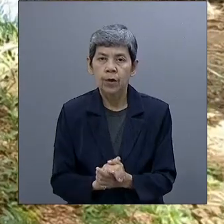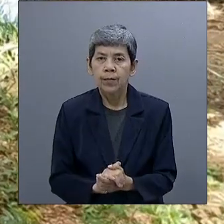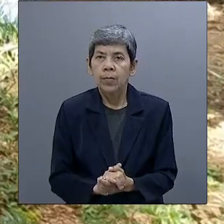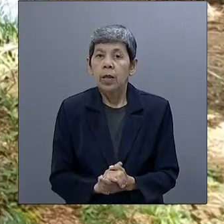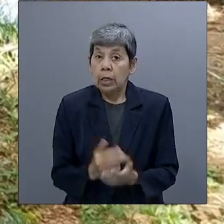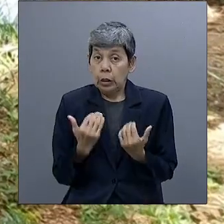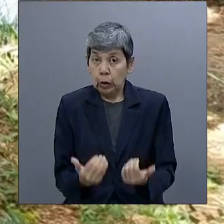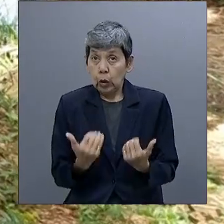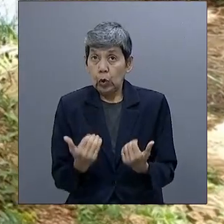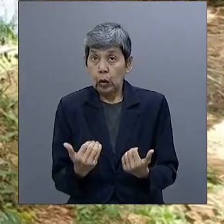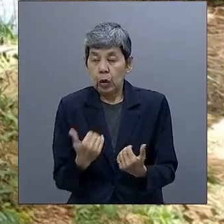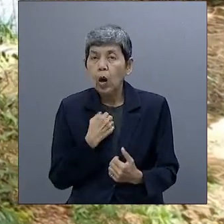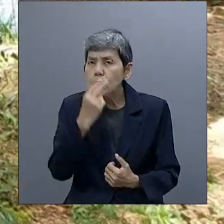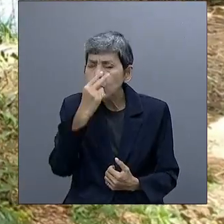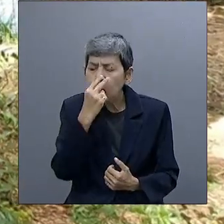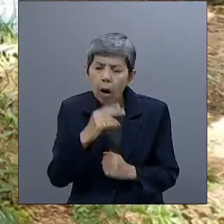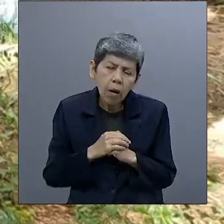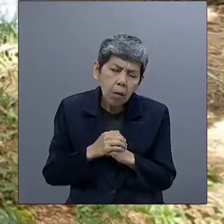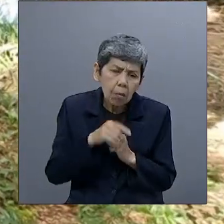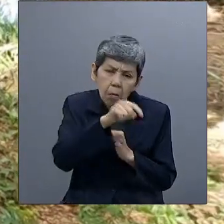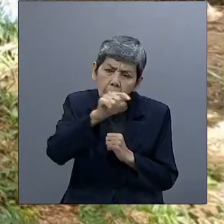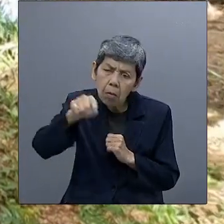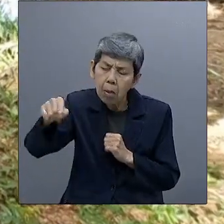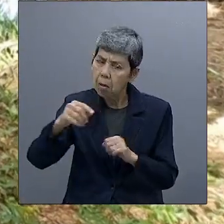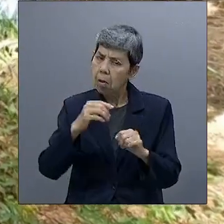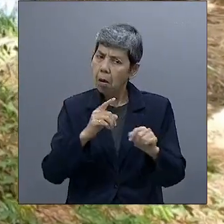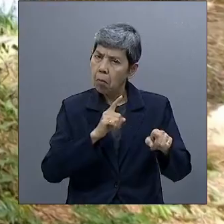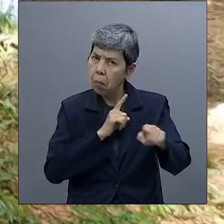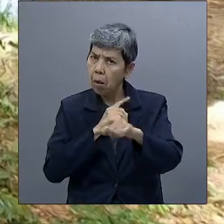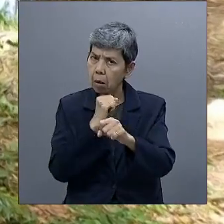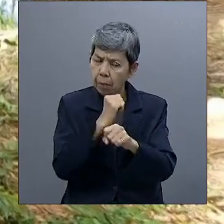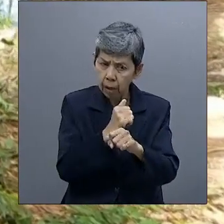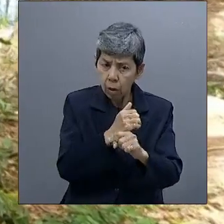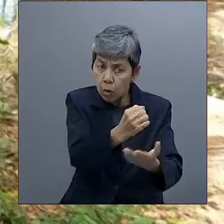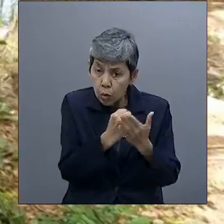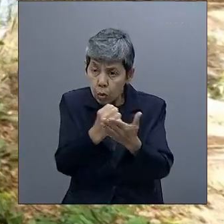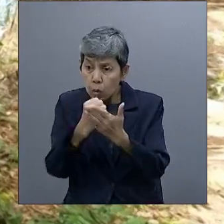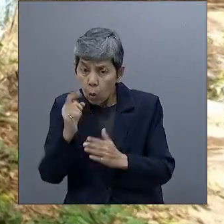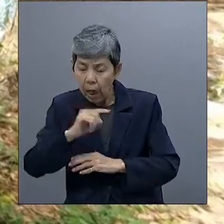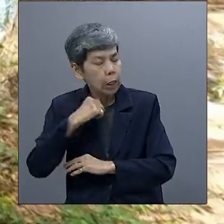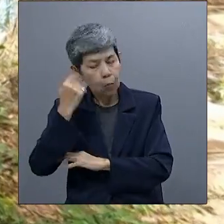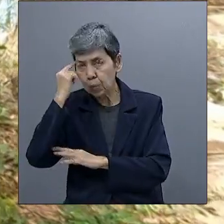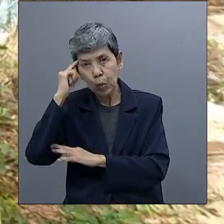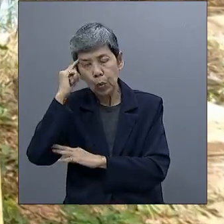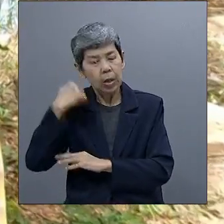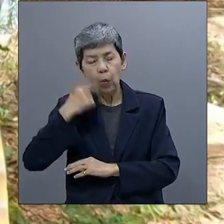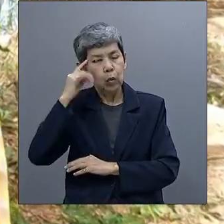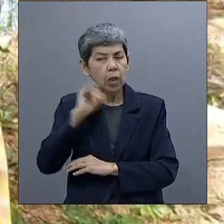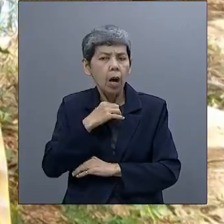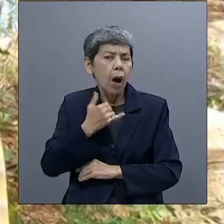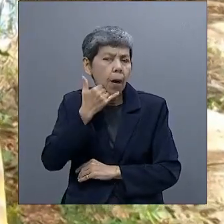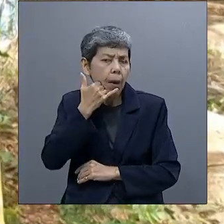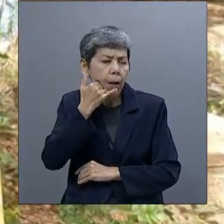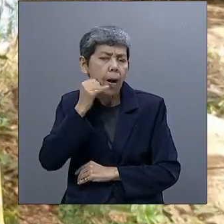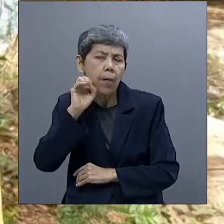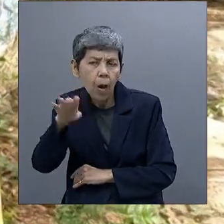แต่ตอนนี้ต้องดูประสานก่อนว่าไม่ทราบว่าหน่วยนั้นน่ะเขาจะลงสะดวกมาให้วันไหนเรายังไม่รู้ตอนนี้เบื้องต้